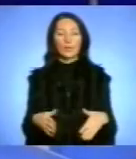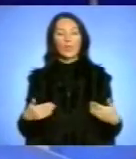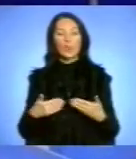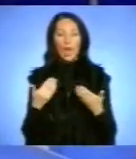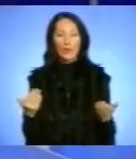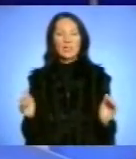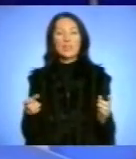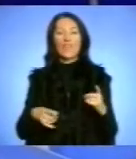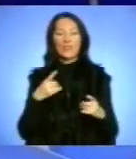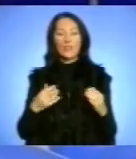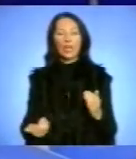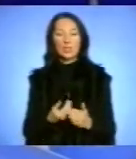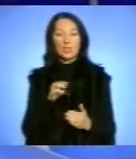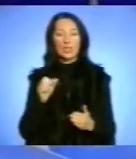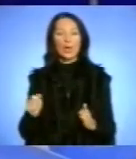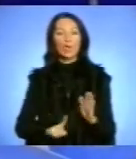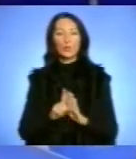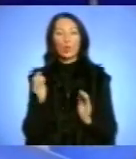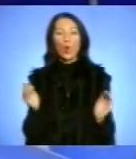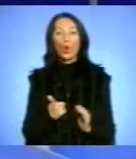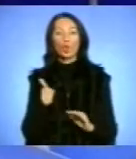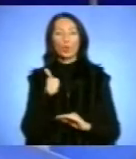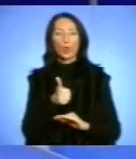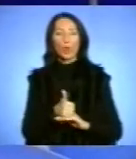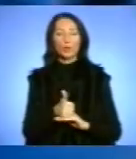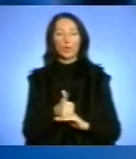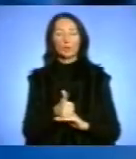Вітаю вас в ефірі Вісті ТТБ. Спочатку коротко про головне.